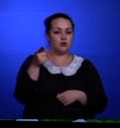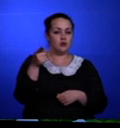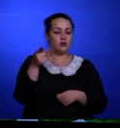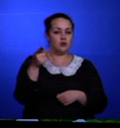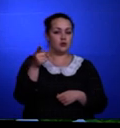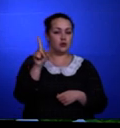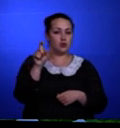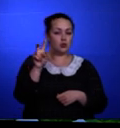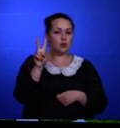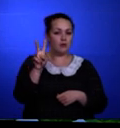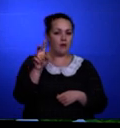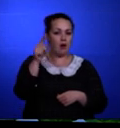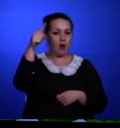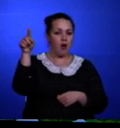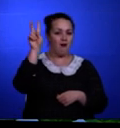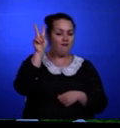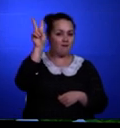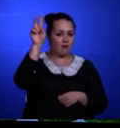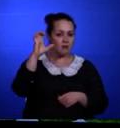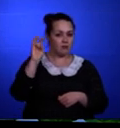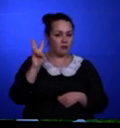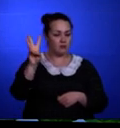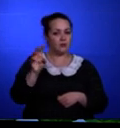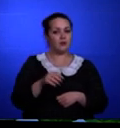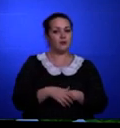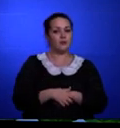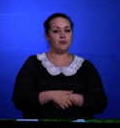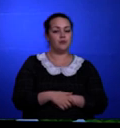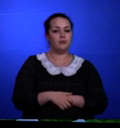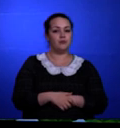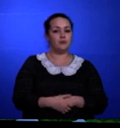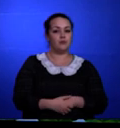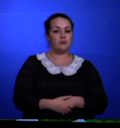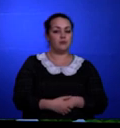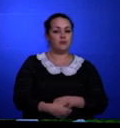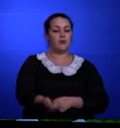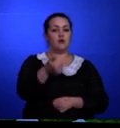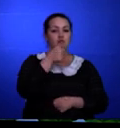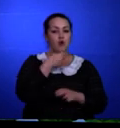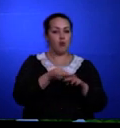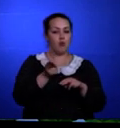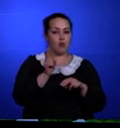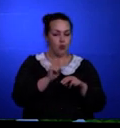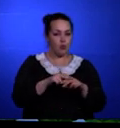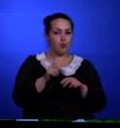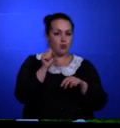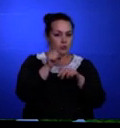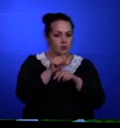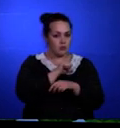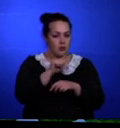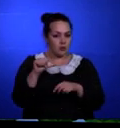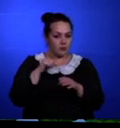квадратных сантиметра ребята попробуйте обязательно данную задачку дома про решать самостоятельно